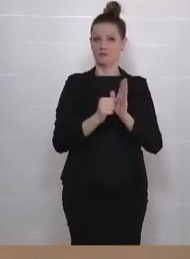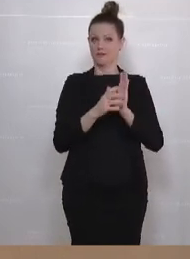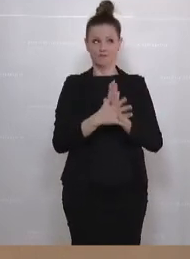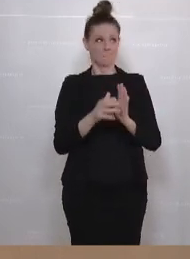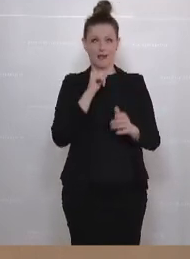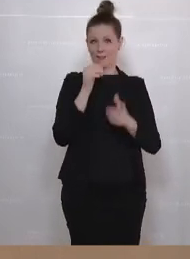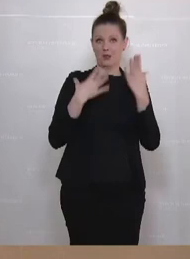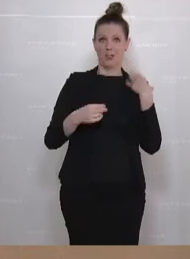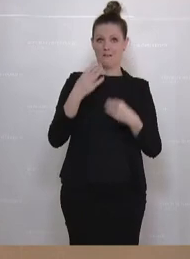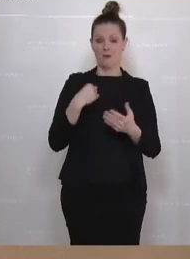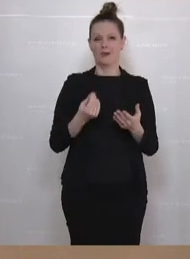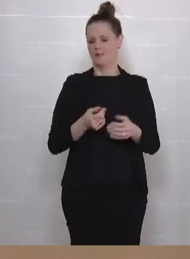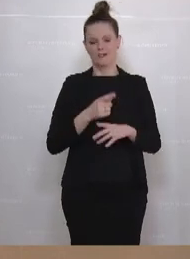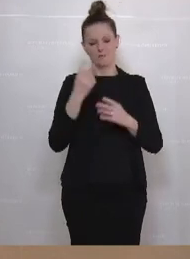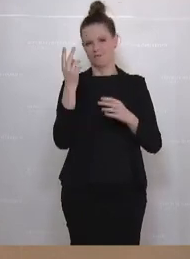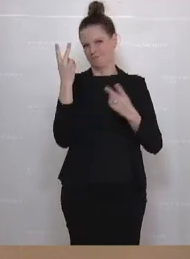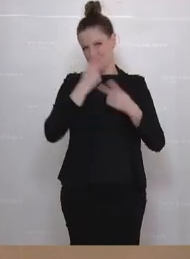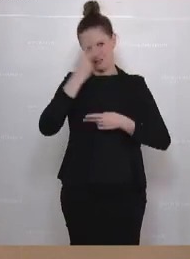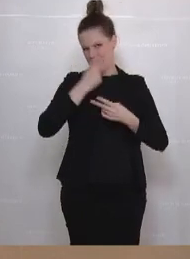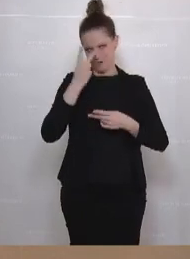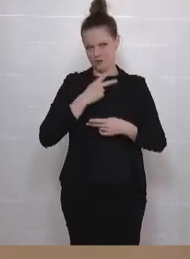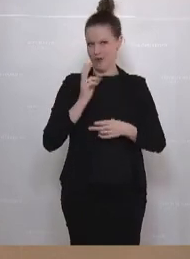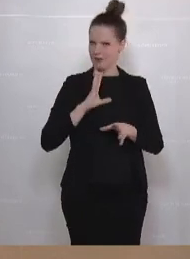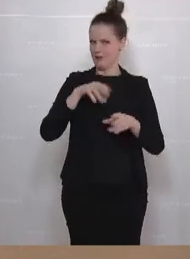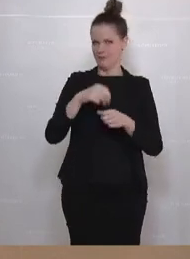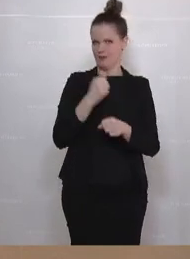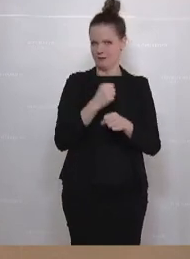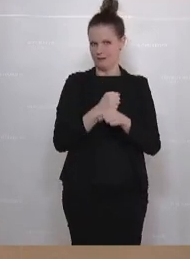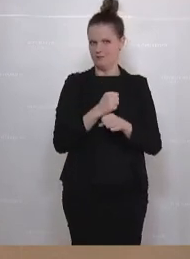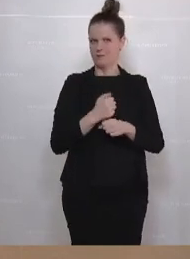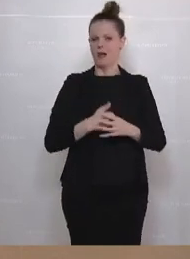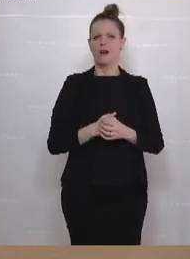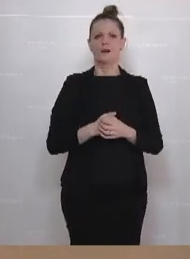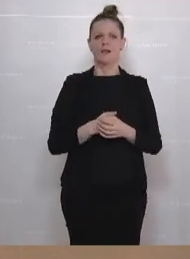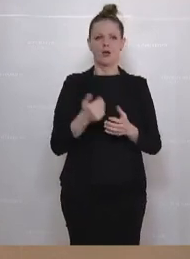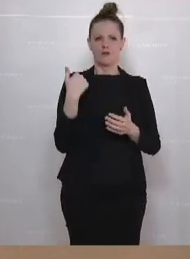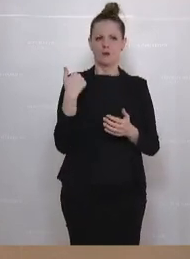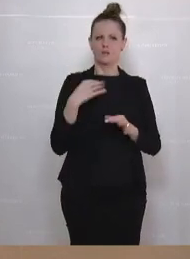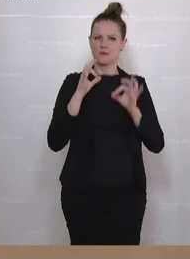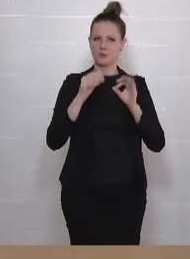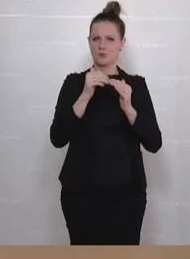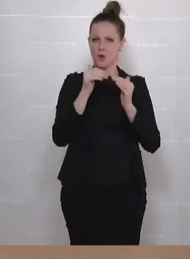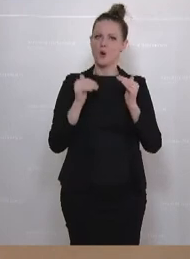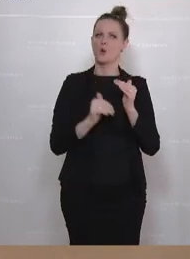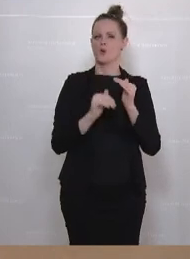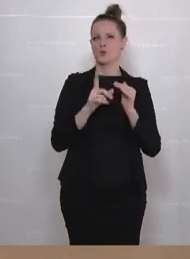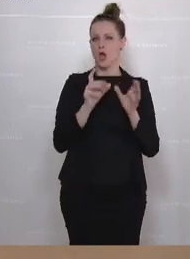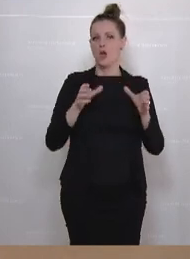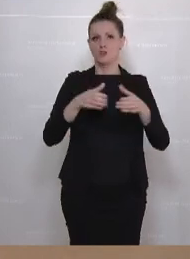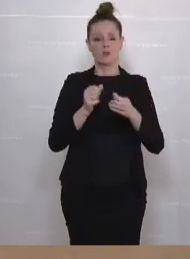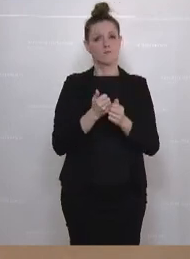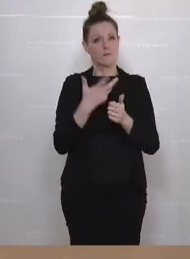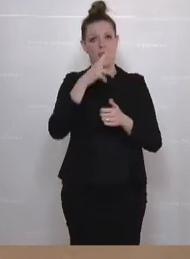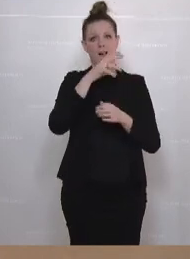ungewöhnlich. Ich stehe natürlich zur Verfügung. Wir hatten, glaube ich, einen sehr guten Unterausschuss vor einiger Zeit. Wir haben mehrere Themen von der